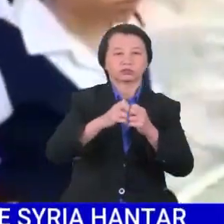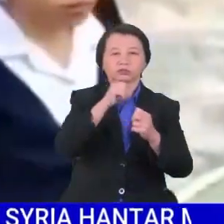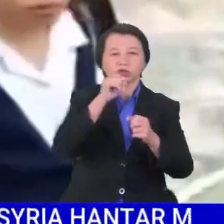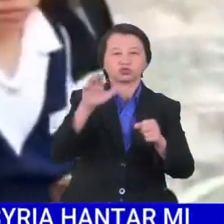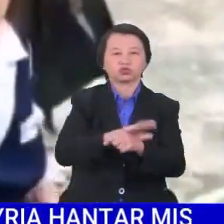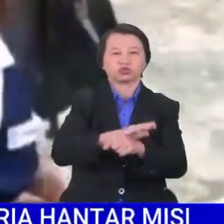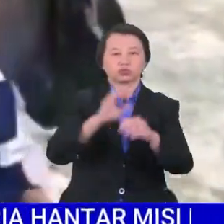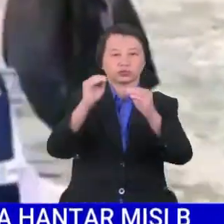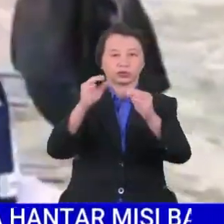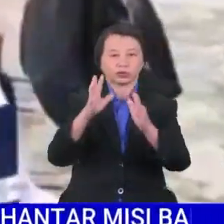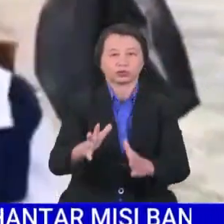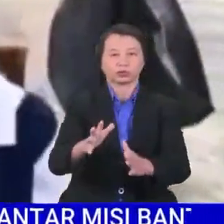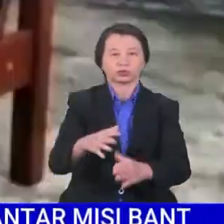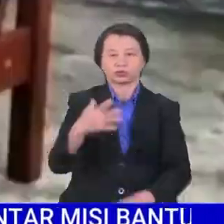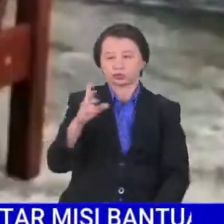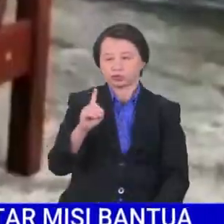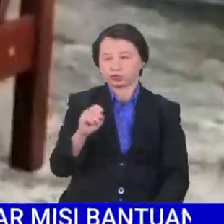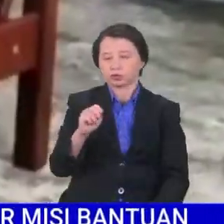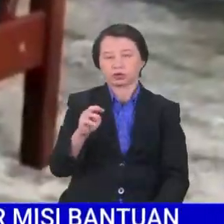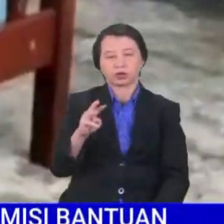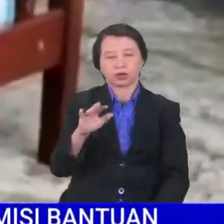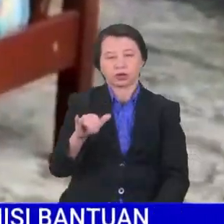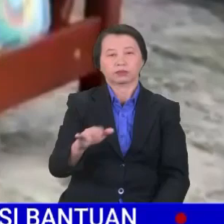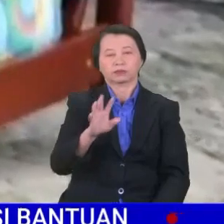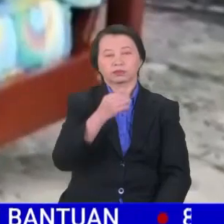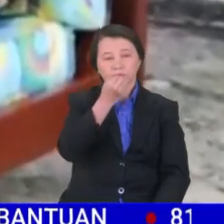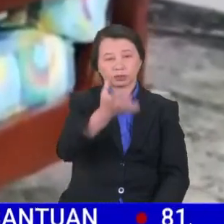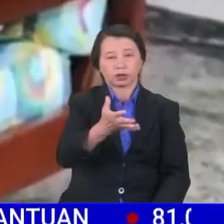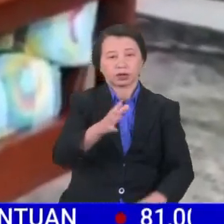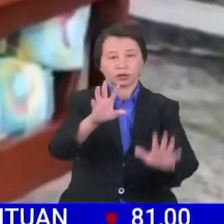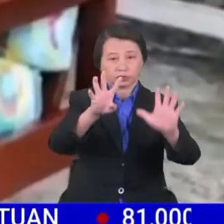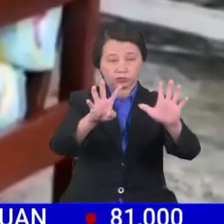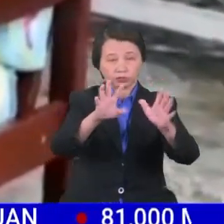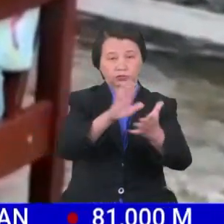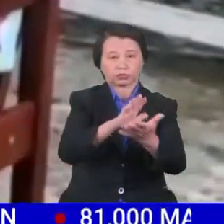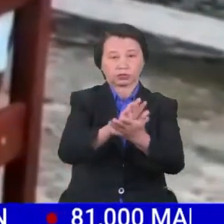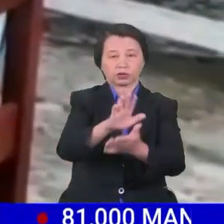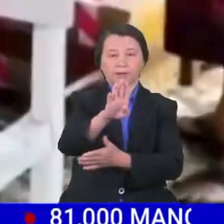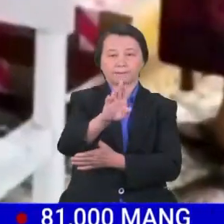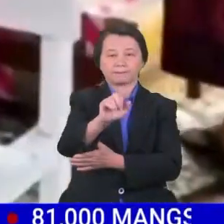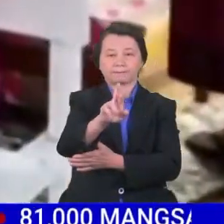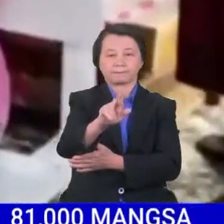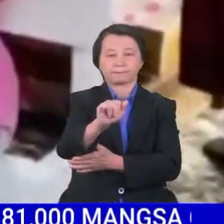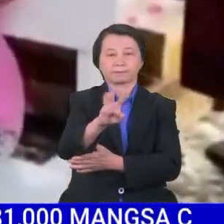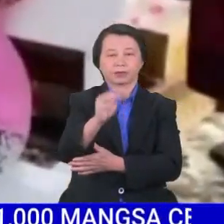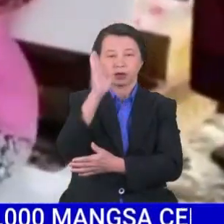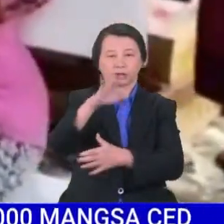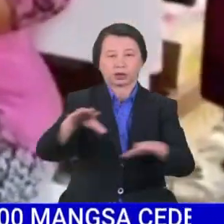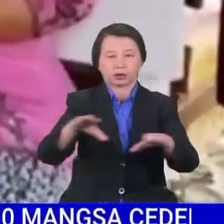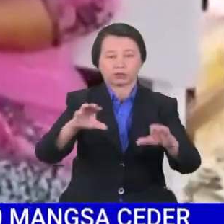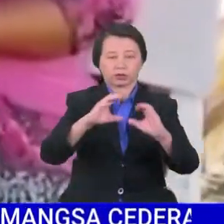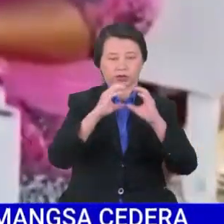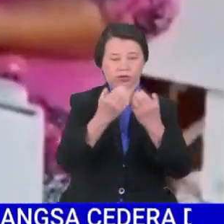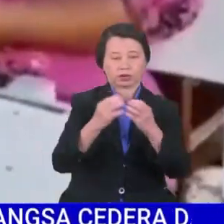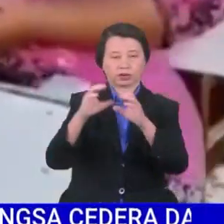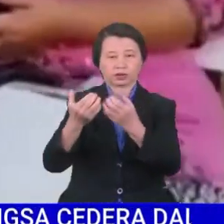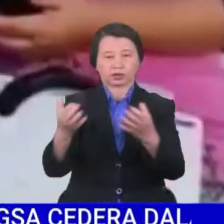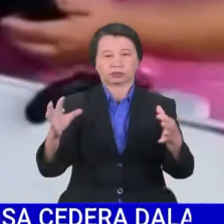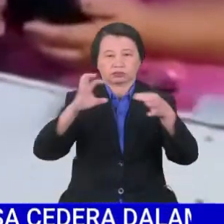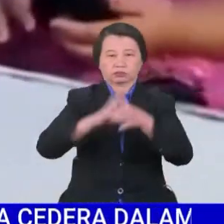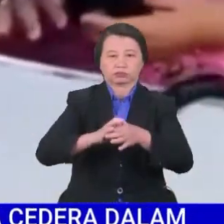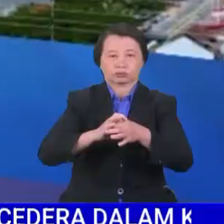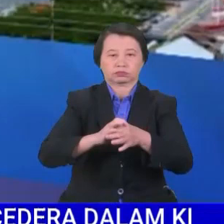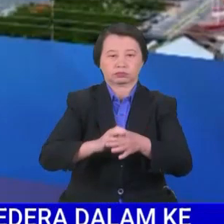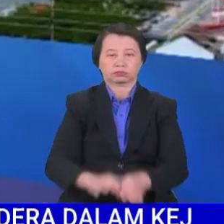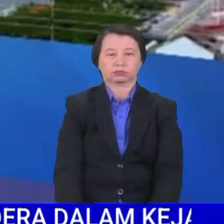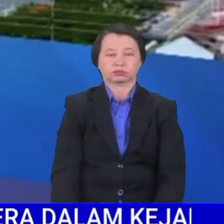guru Debbie memaklumkan 9 buah sekolah di daerah baram akan Turut melaksanakan kelas bercantum tersebut